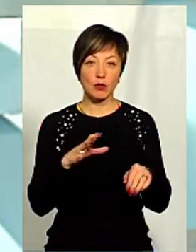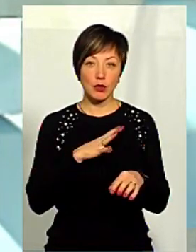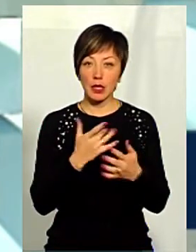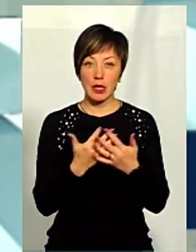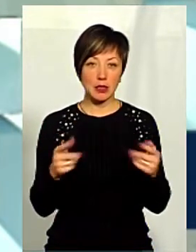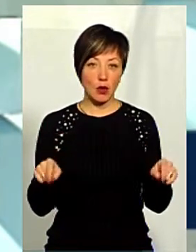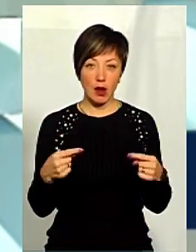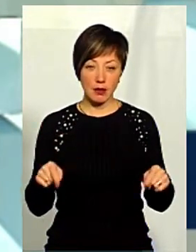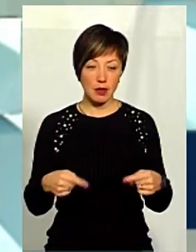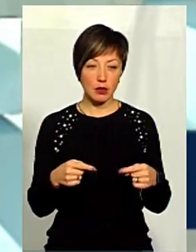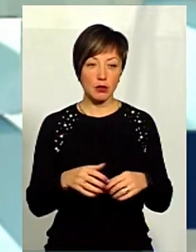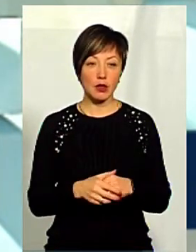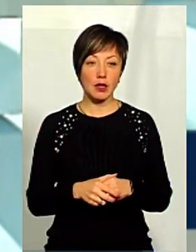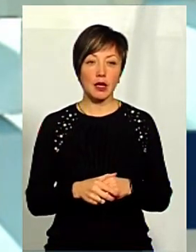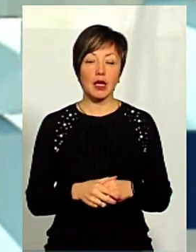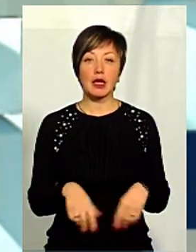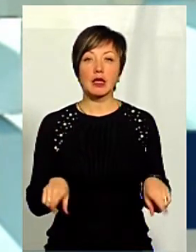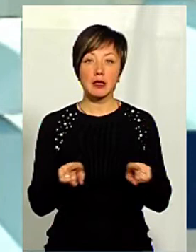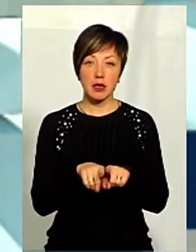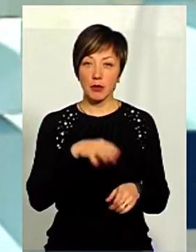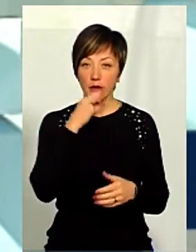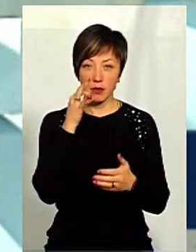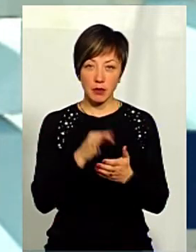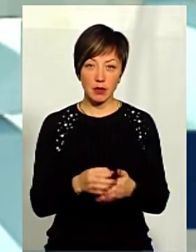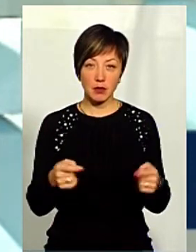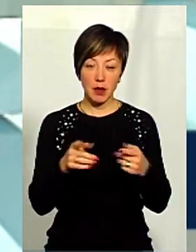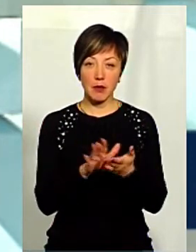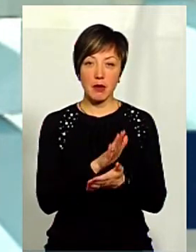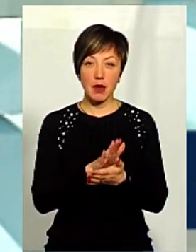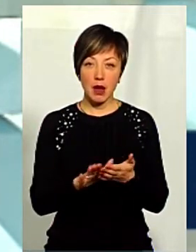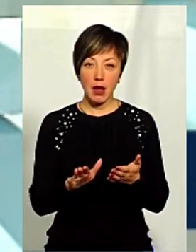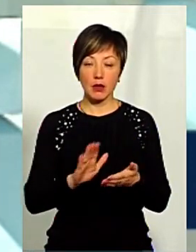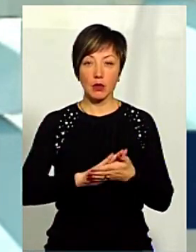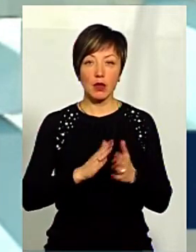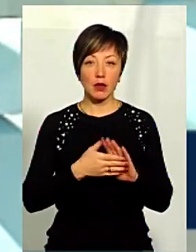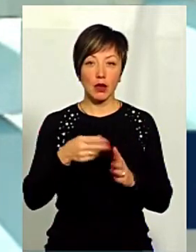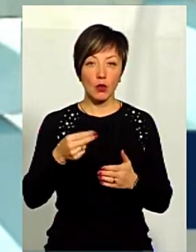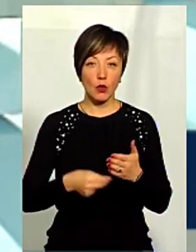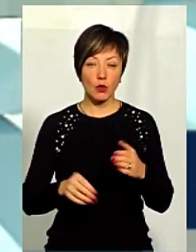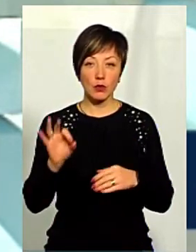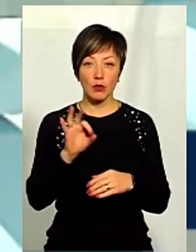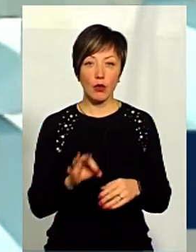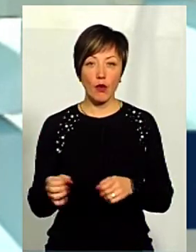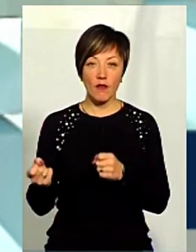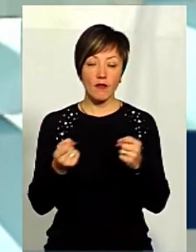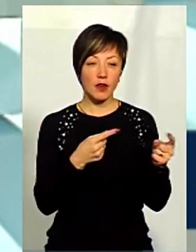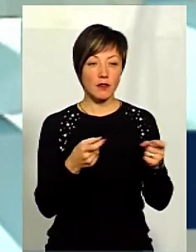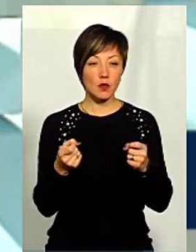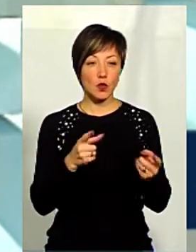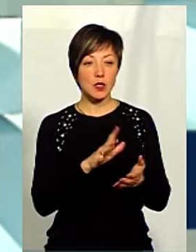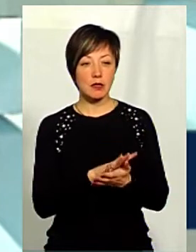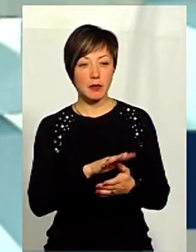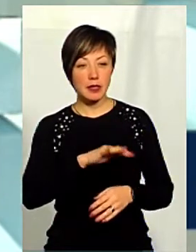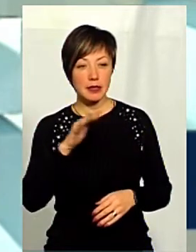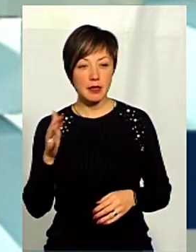різний організатор. І, власне, організатор так само несе певну відповідальність. Прибирання, з укладання угоди по вивозу